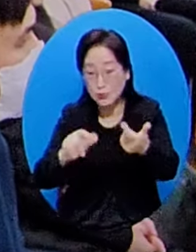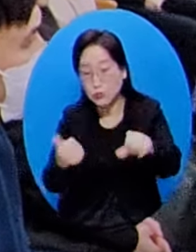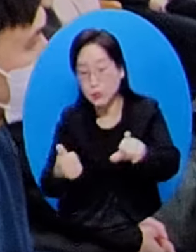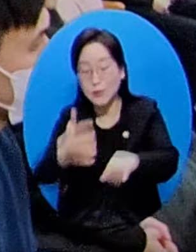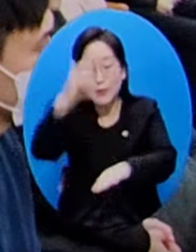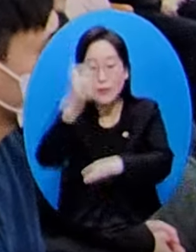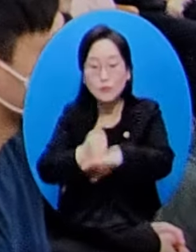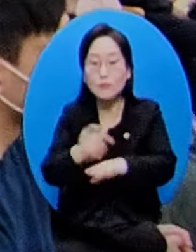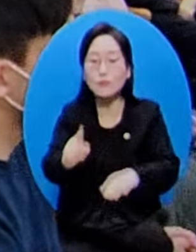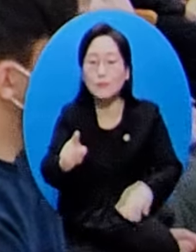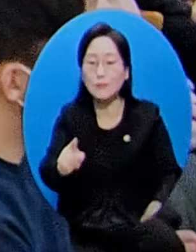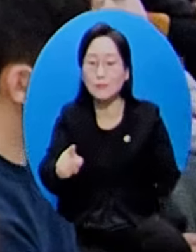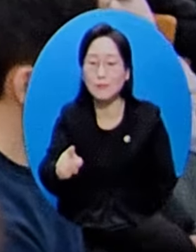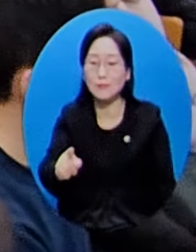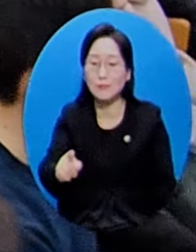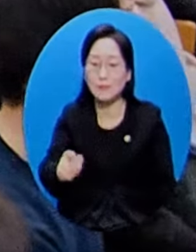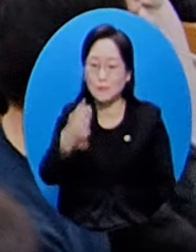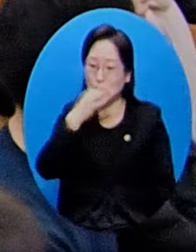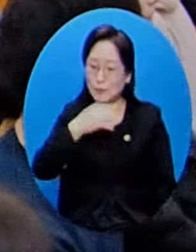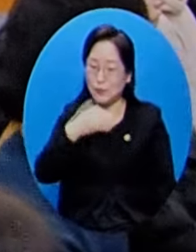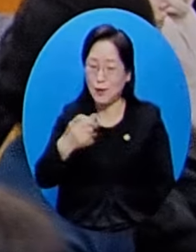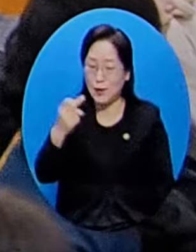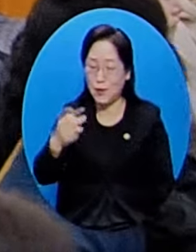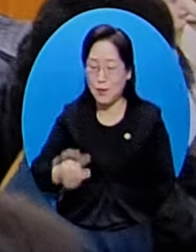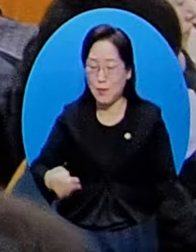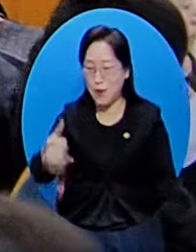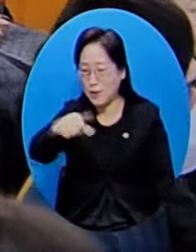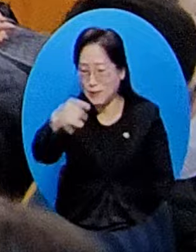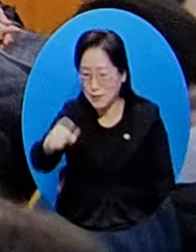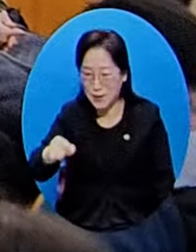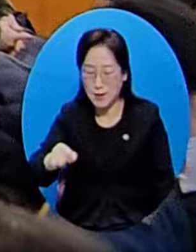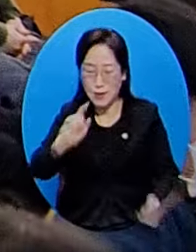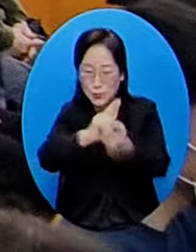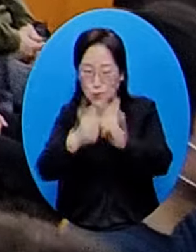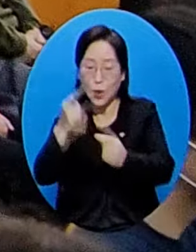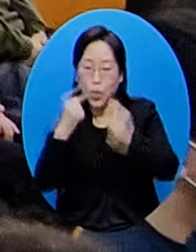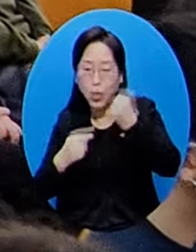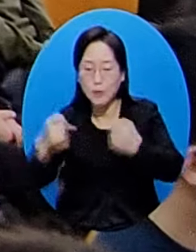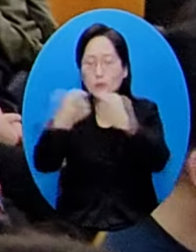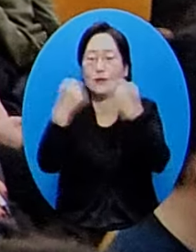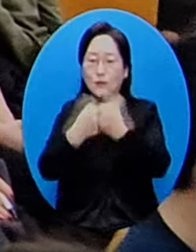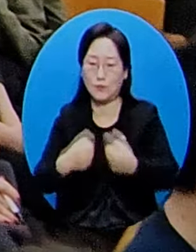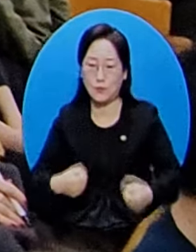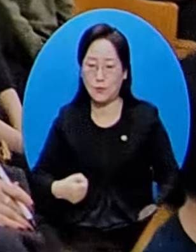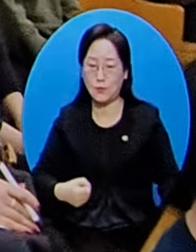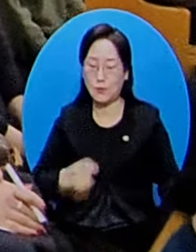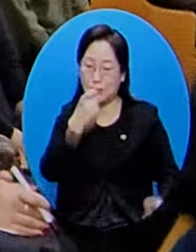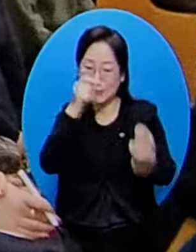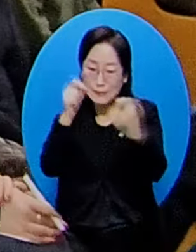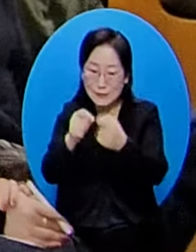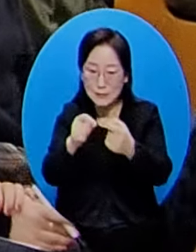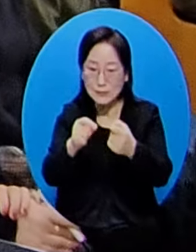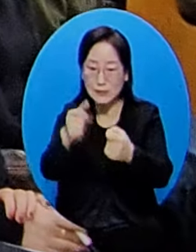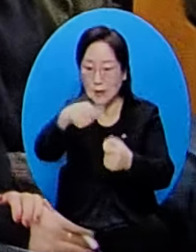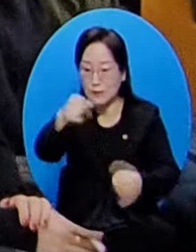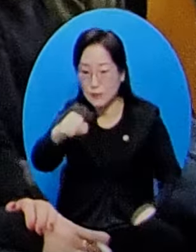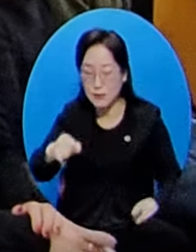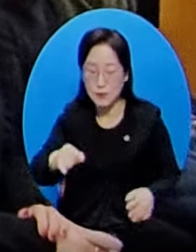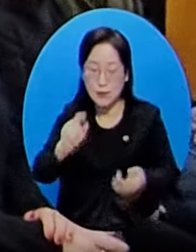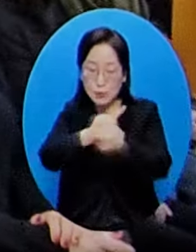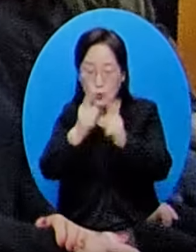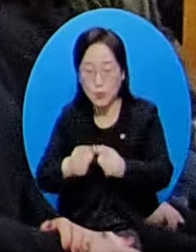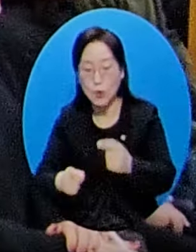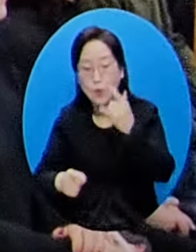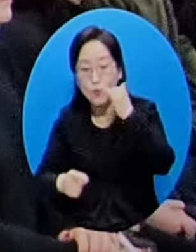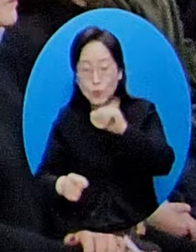죽고 난 다음에 그 형제들끼리 재산 싸움하느라고 정신이 없어요. 그 가깝고 의가 좋았던 형제들이 다 재산